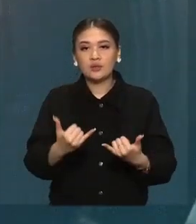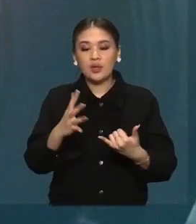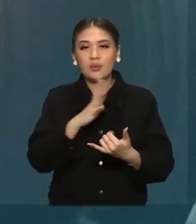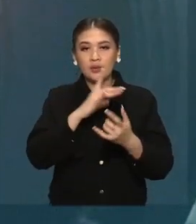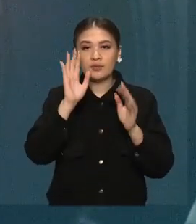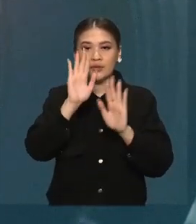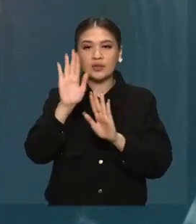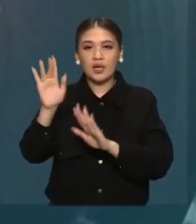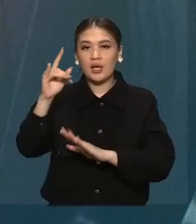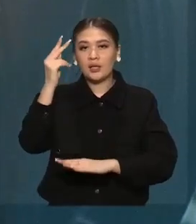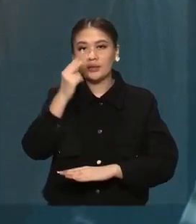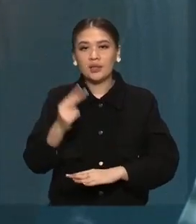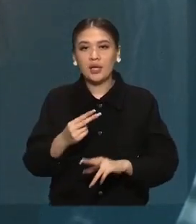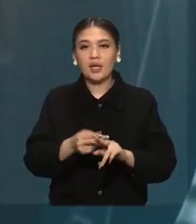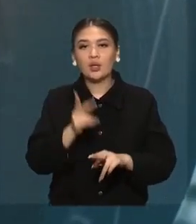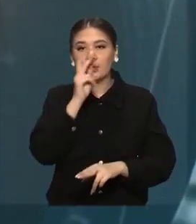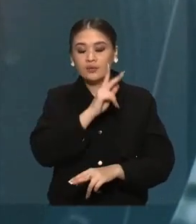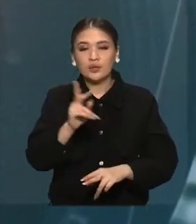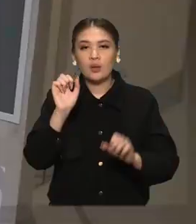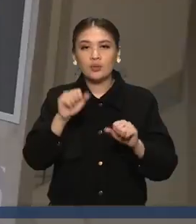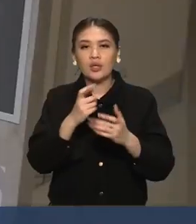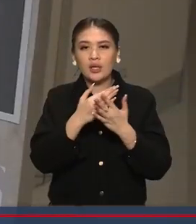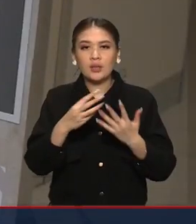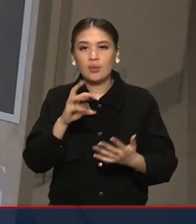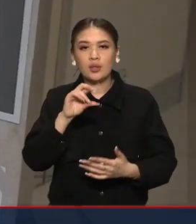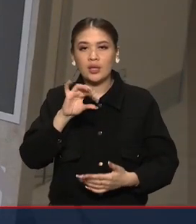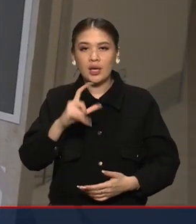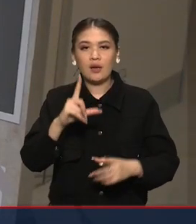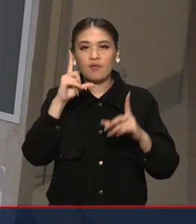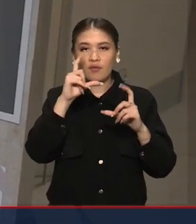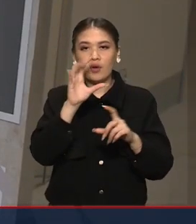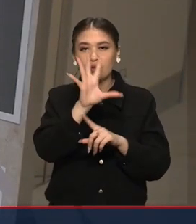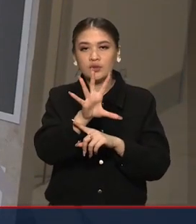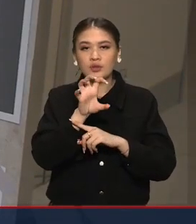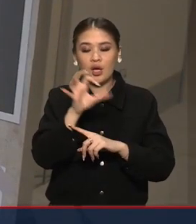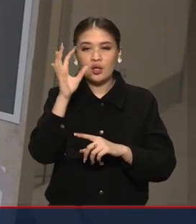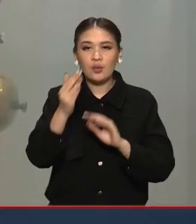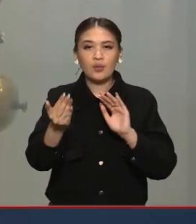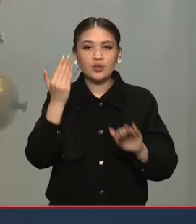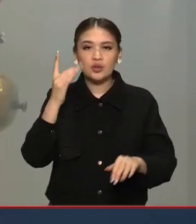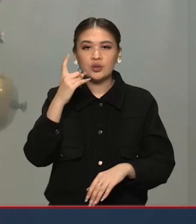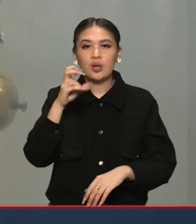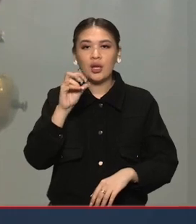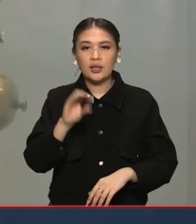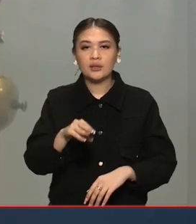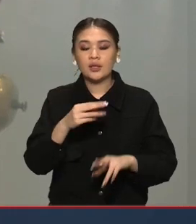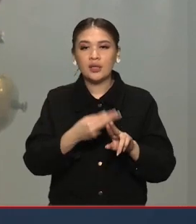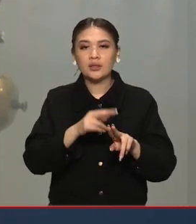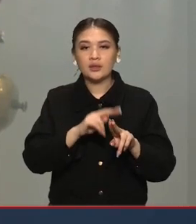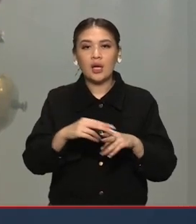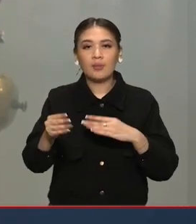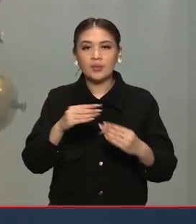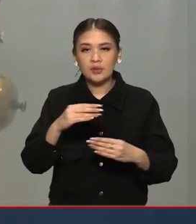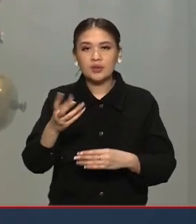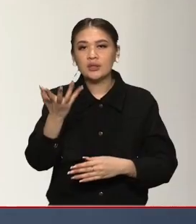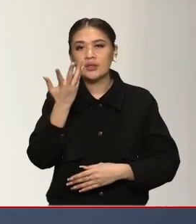выставке в Астане. Тут можно увидеть различные модели фотоаппаратов, выпущенных еще в прошлом столетии. Пластинчатые,